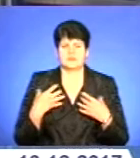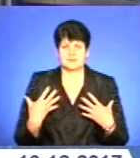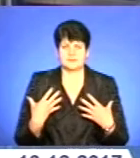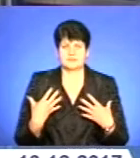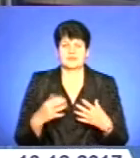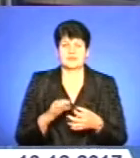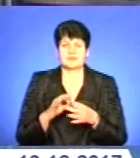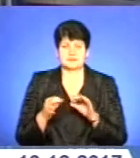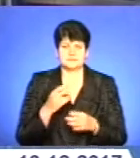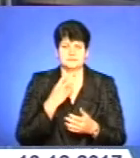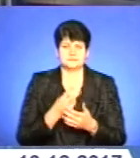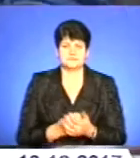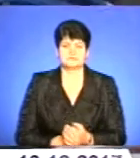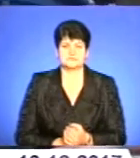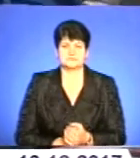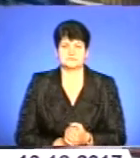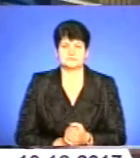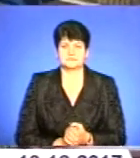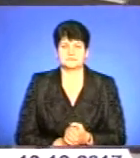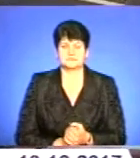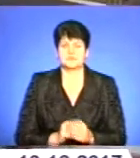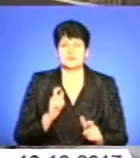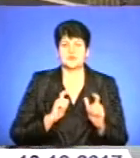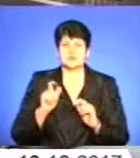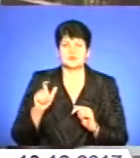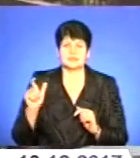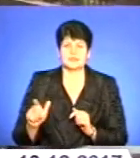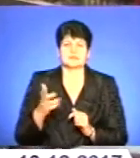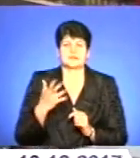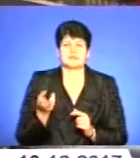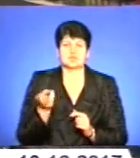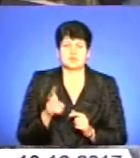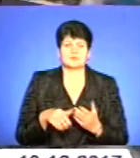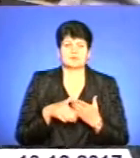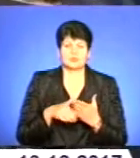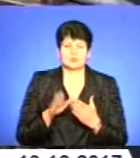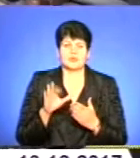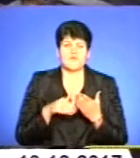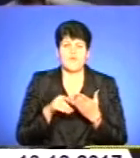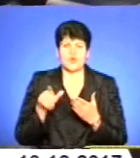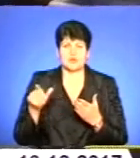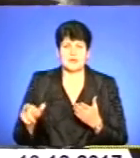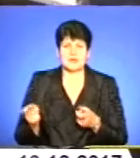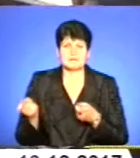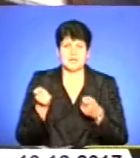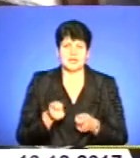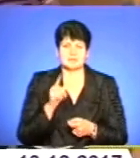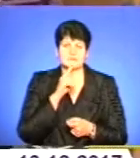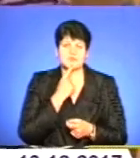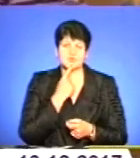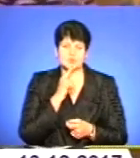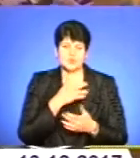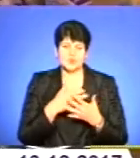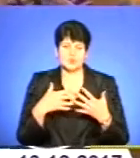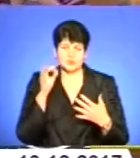Детальніше у сюжеті Богдана Буденчука. Студентка Галина Зрайло прийшла допомогти волонтерам та принесла дітям солодощі. Каже, що